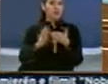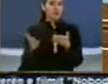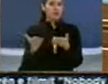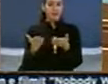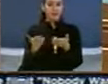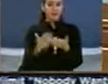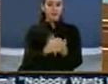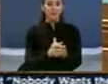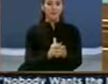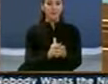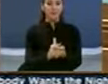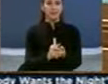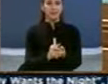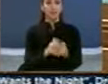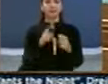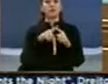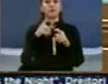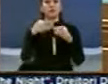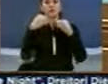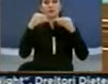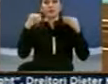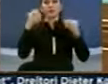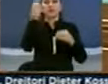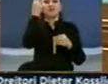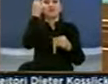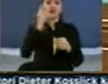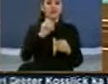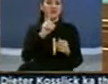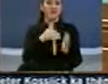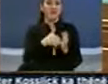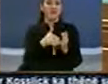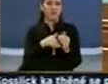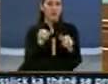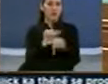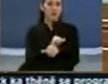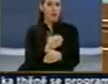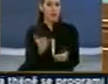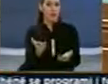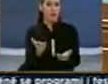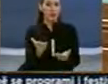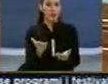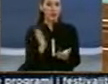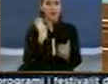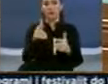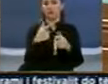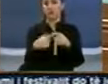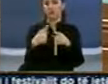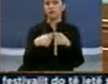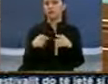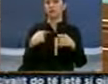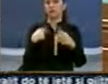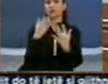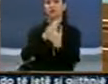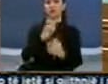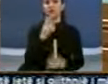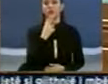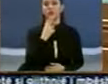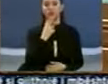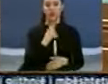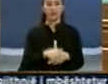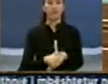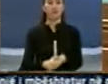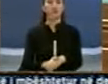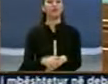me një fjallur të tilë, vetëm sa për të thënë, diçka e keni gabim shumë, po është çështja juja, nuk po ju përziem në atë. Ju lus,